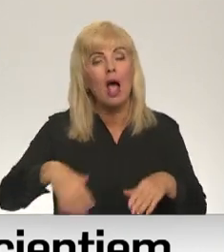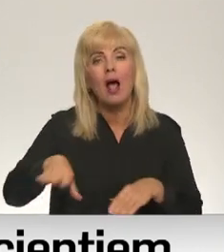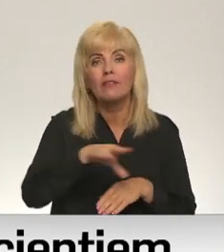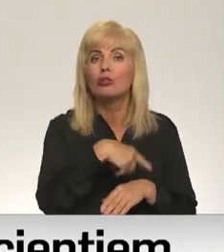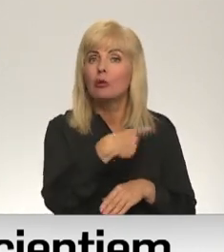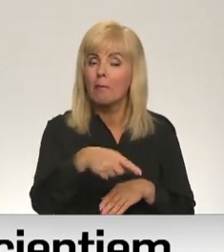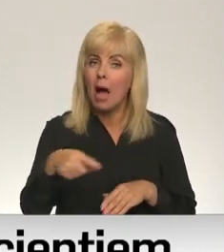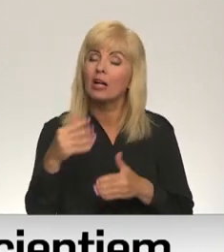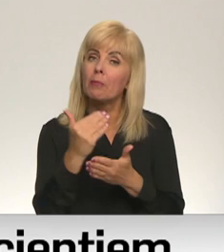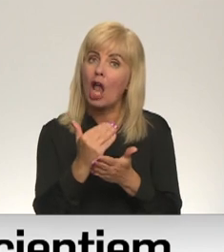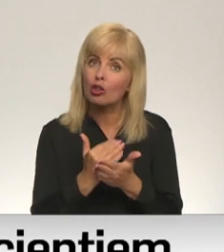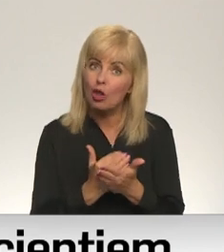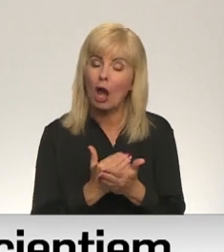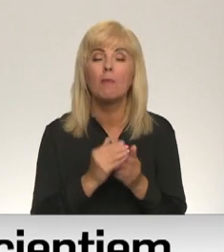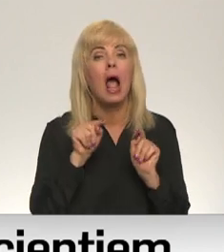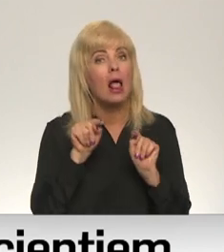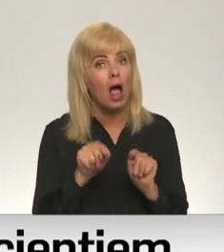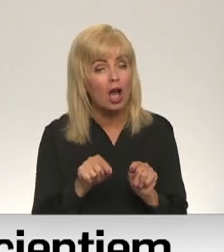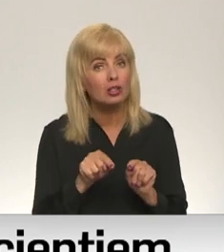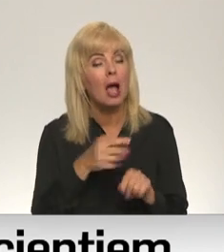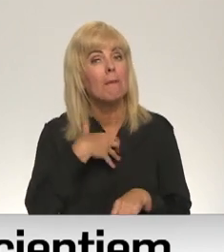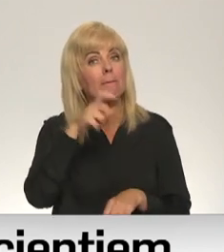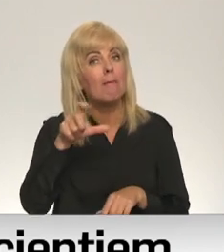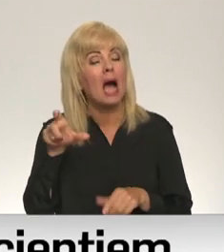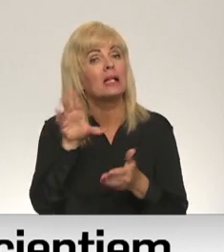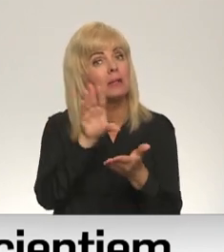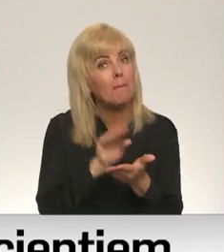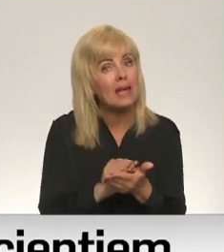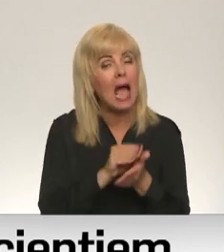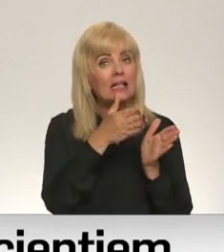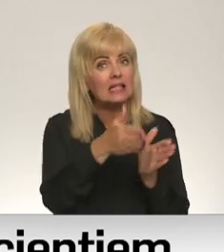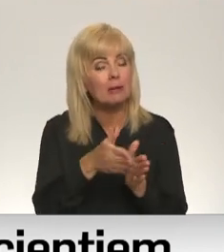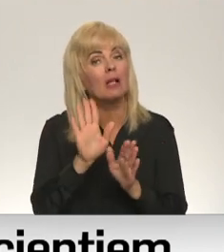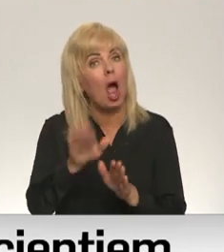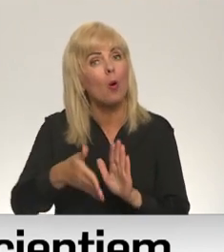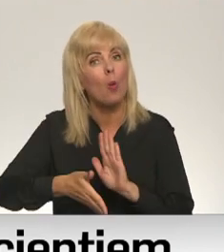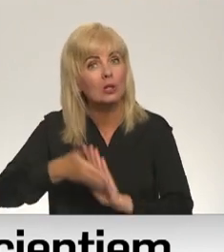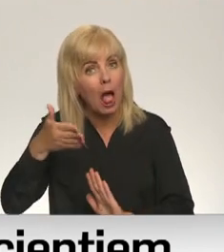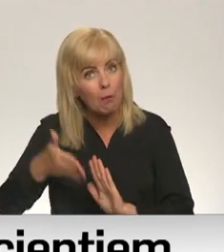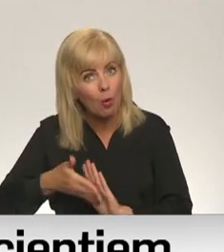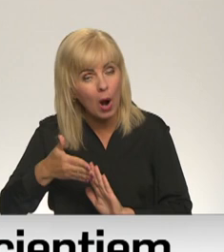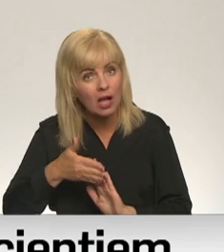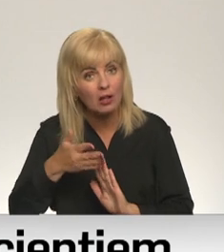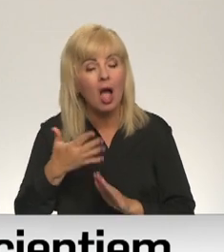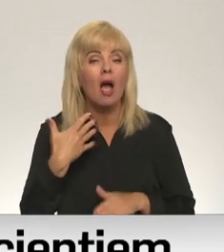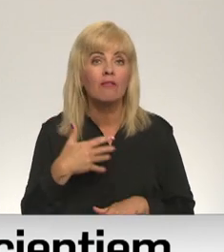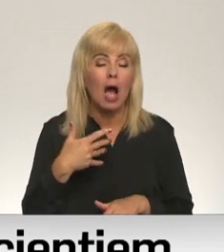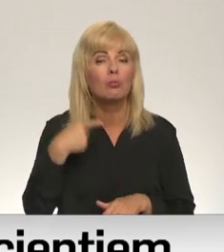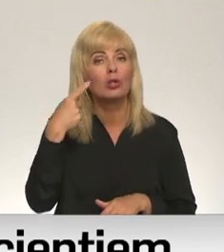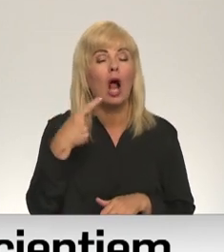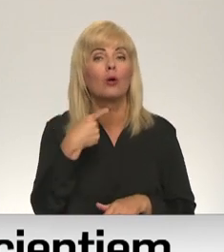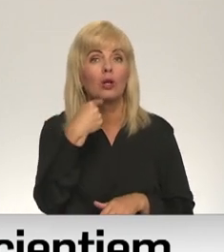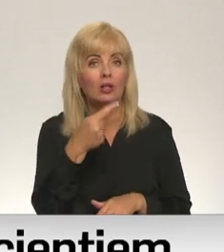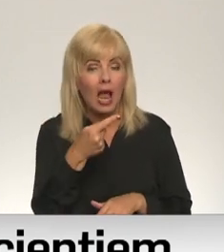pārējos priekšnoteikumus, lai faktiski šī te pacienta pieredze slimnīcā uzlabotos. Varbūt tas ir traki teikt, svētīgi